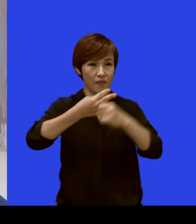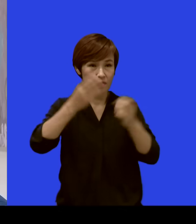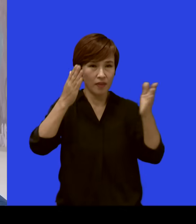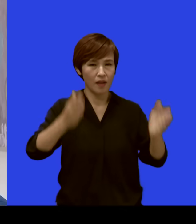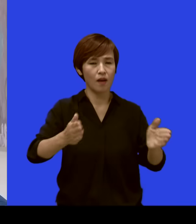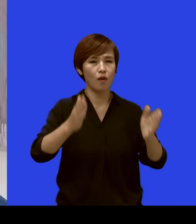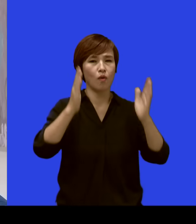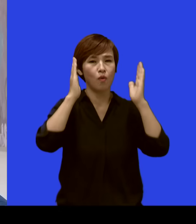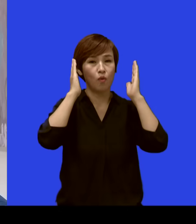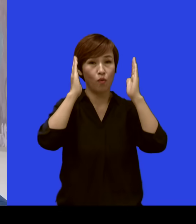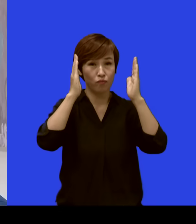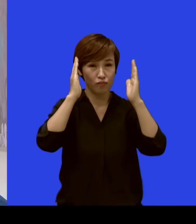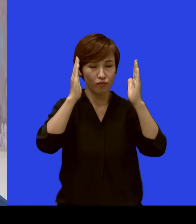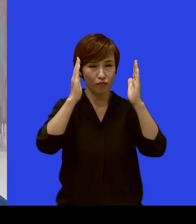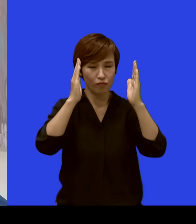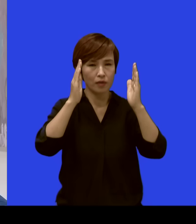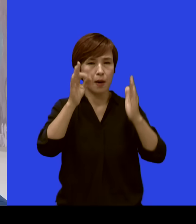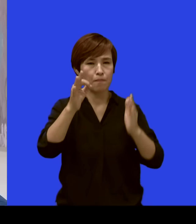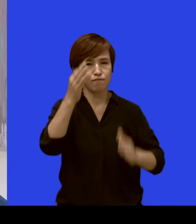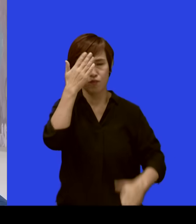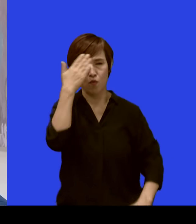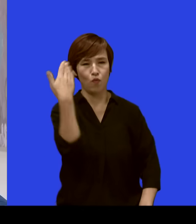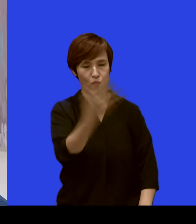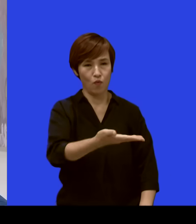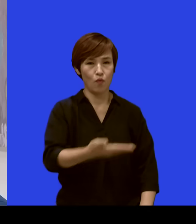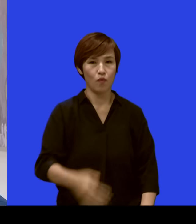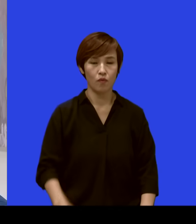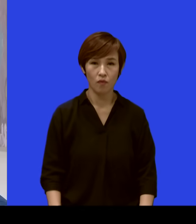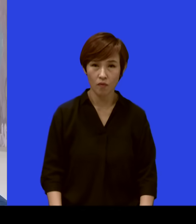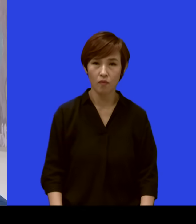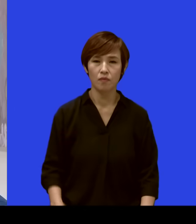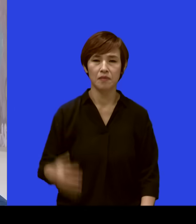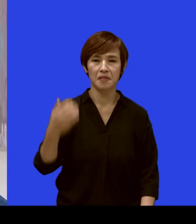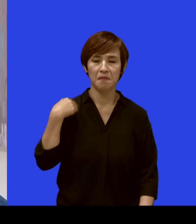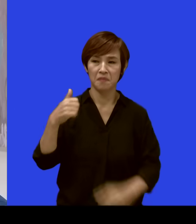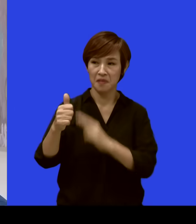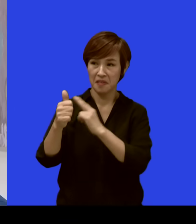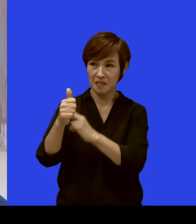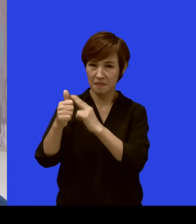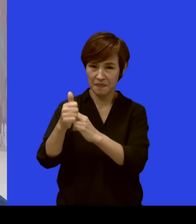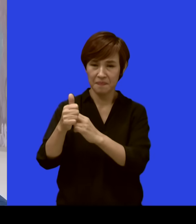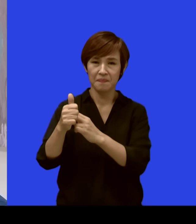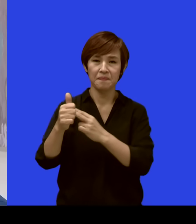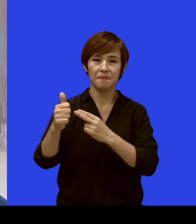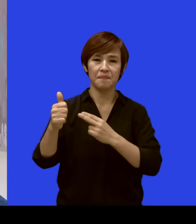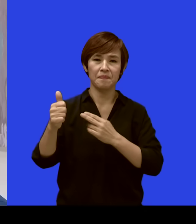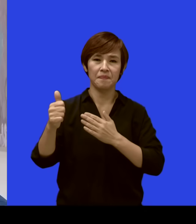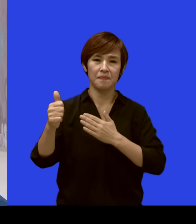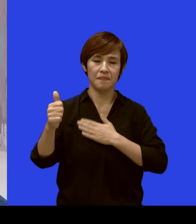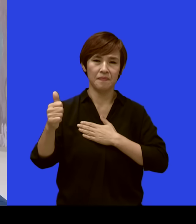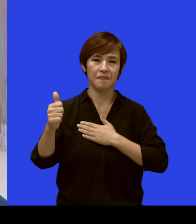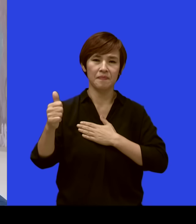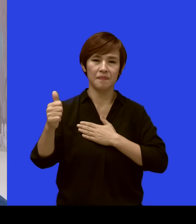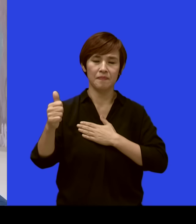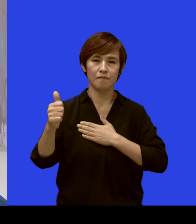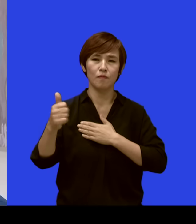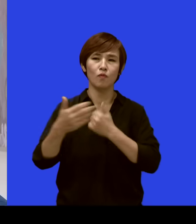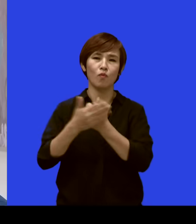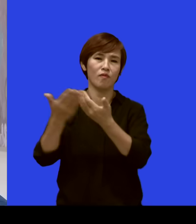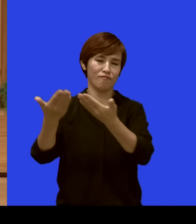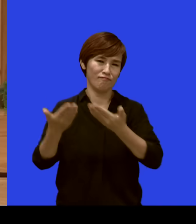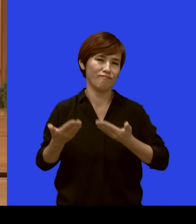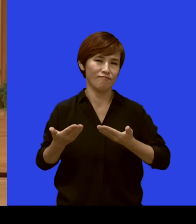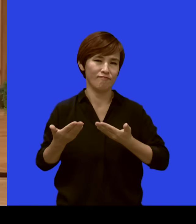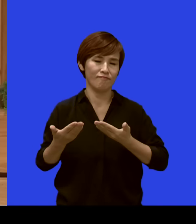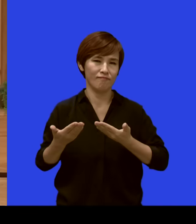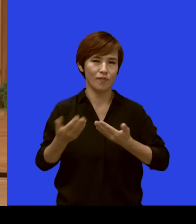면제해주는 인문계 고등학교가 생겼는데 그래요? 저희 선생님, 담임 선생님이 그 얘기를 알고 저를 이제 그 학교에 마침 이제 마감